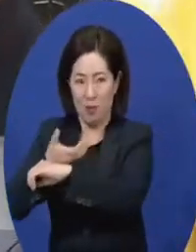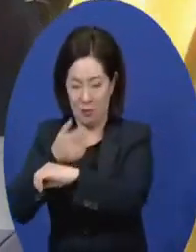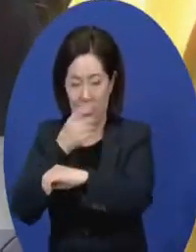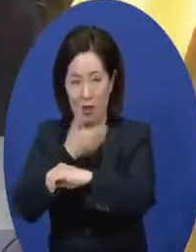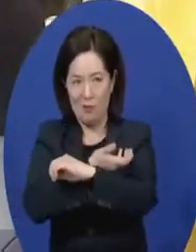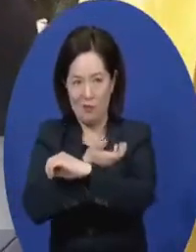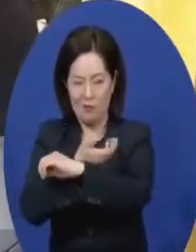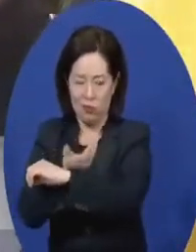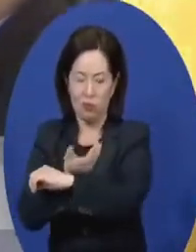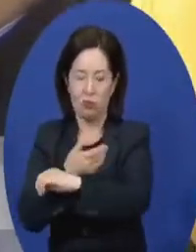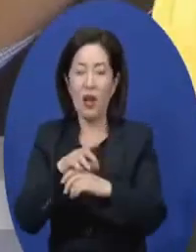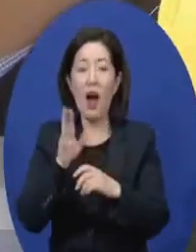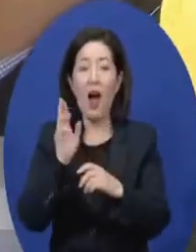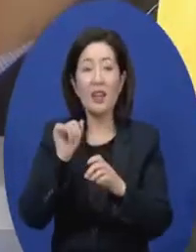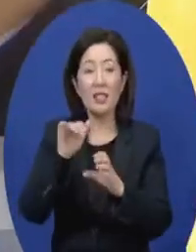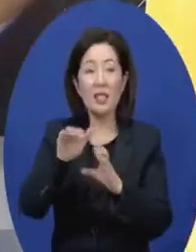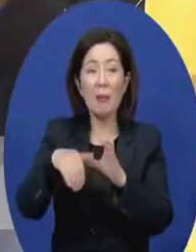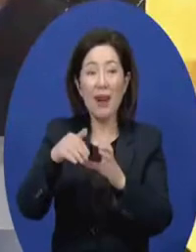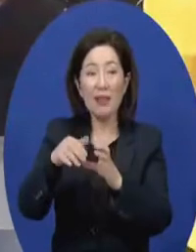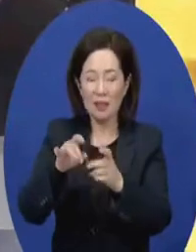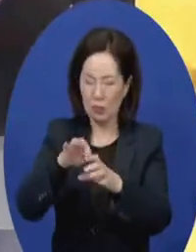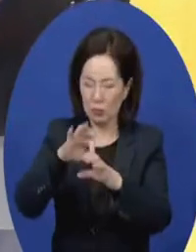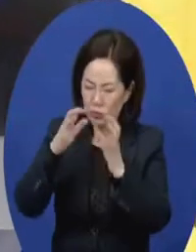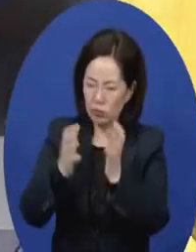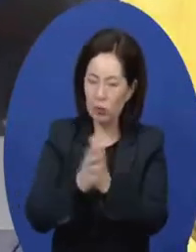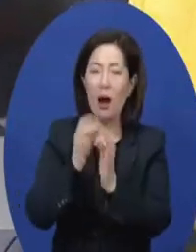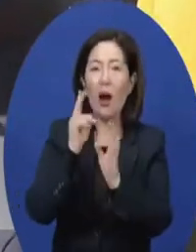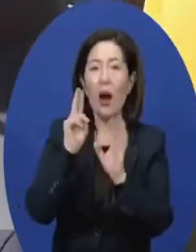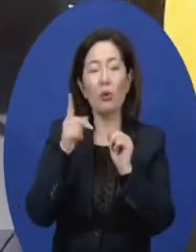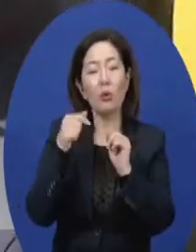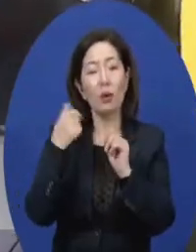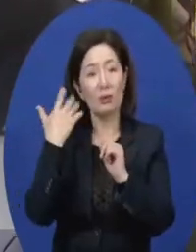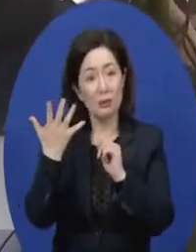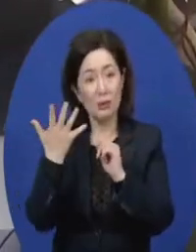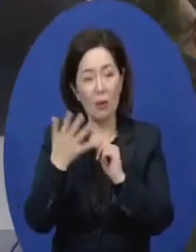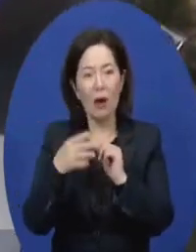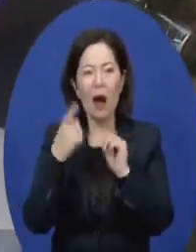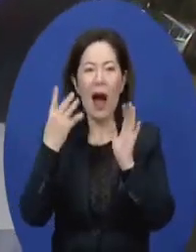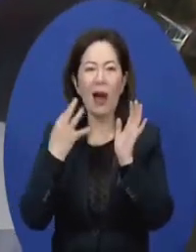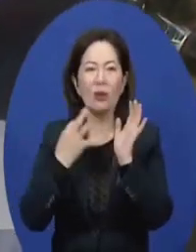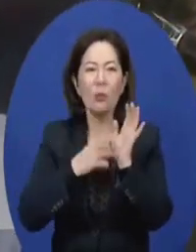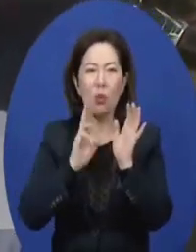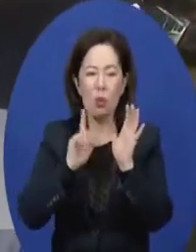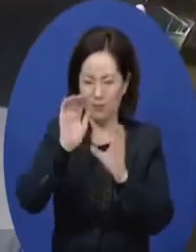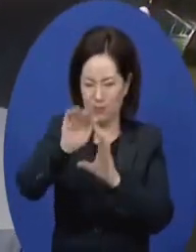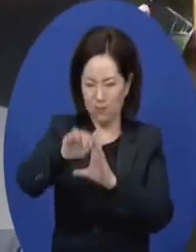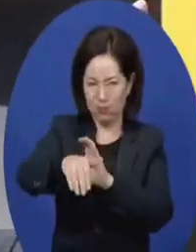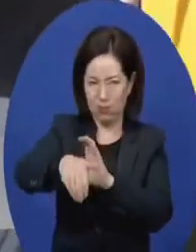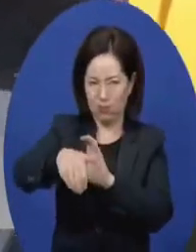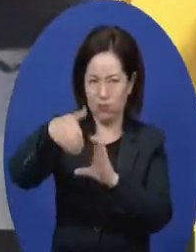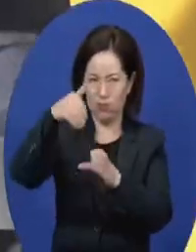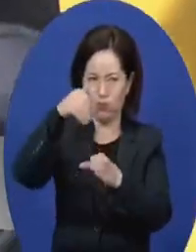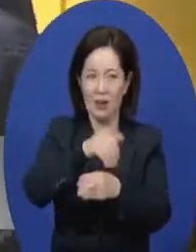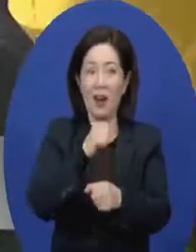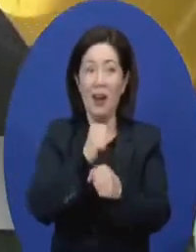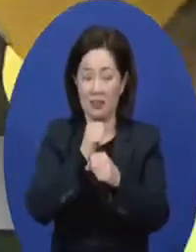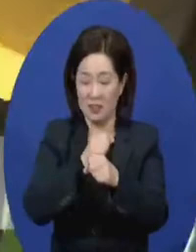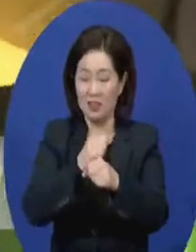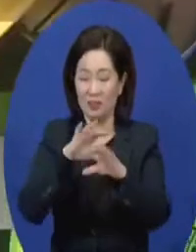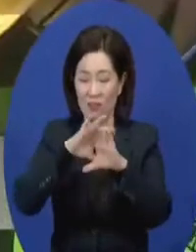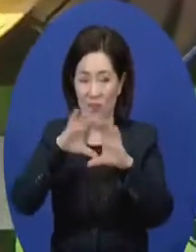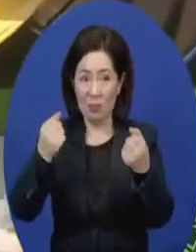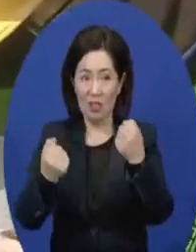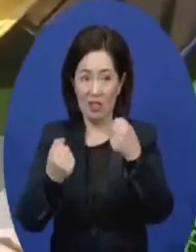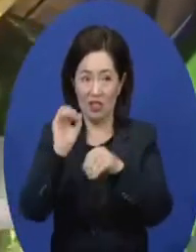110 энд экскаватор бол 12.5, за дээдл нь 18 кубийн экскаватор ажиллаж байгаа. Цаашдаа